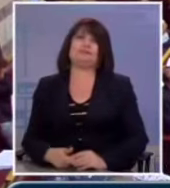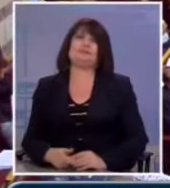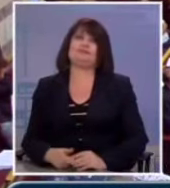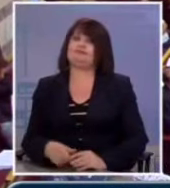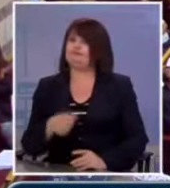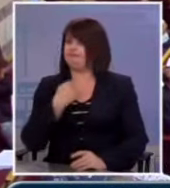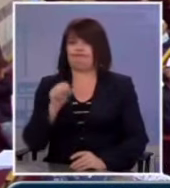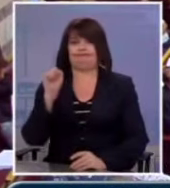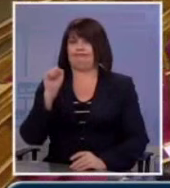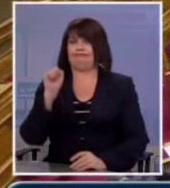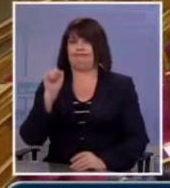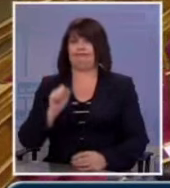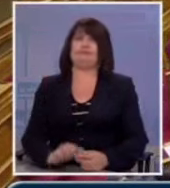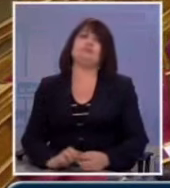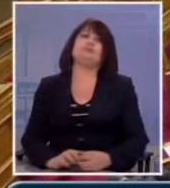Αρνηθήκαμε.